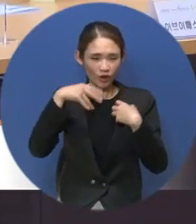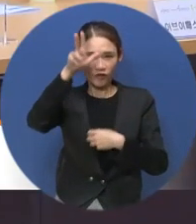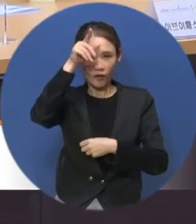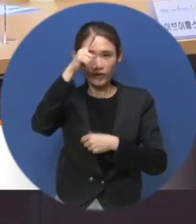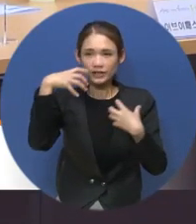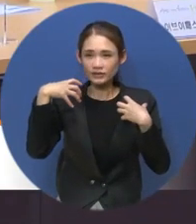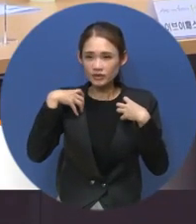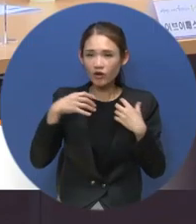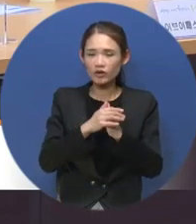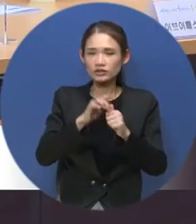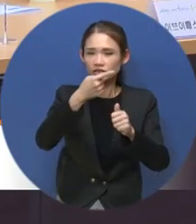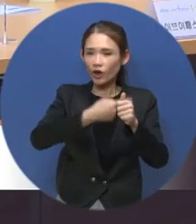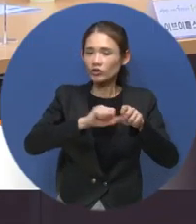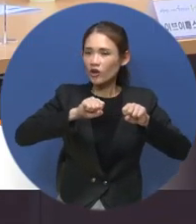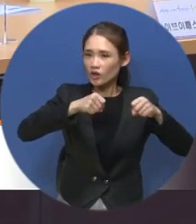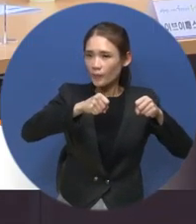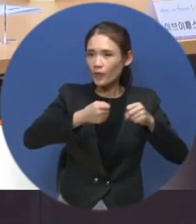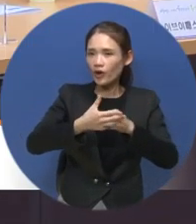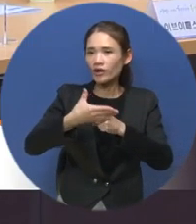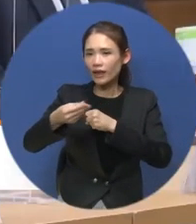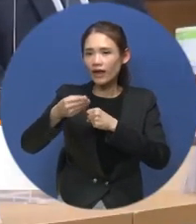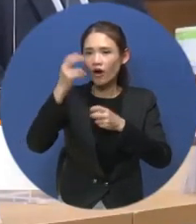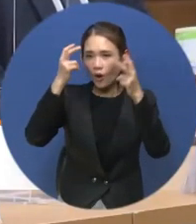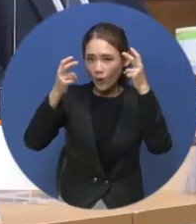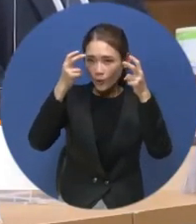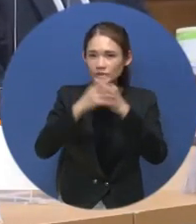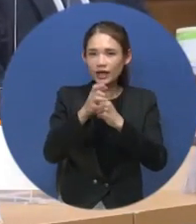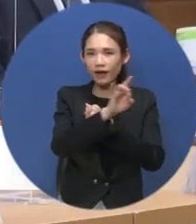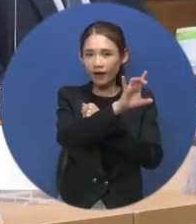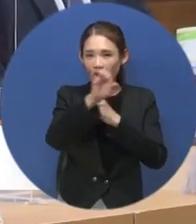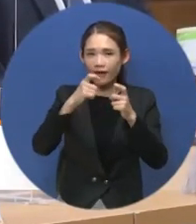질서를 확립하고자 민관 업무 협약을 체결했습니다.